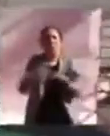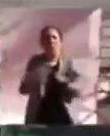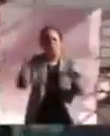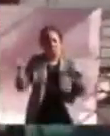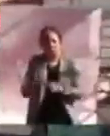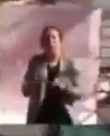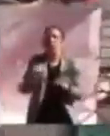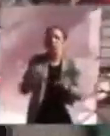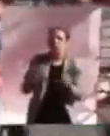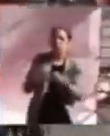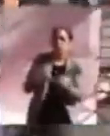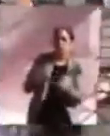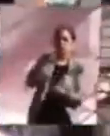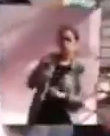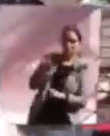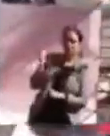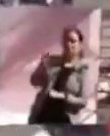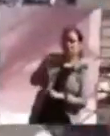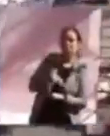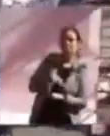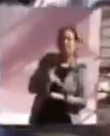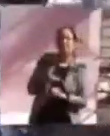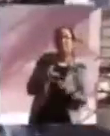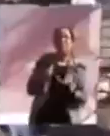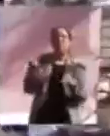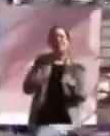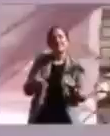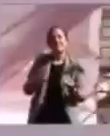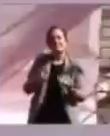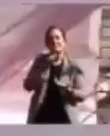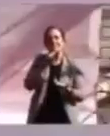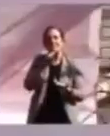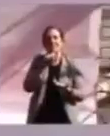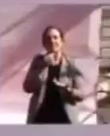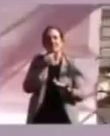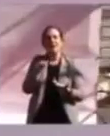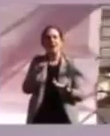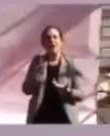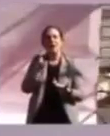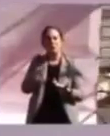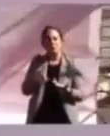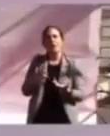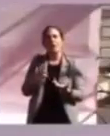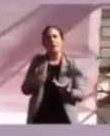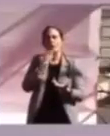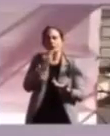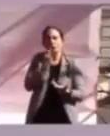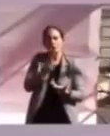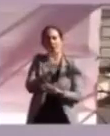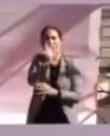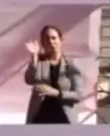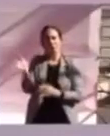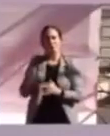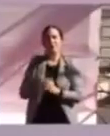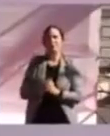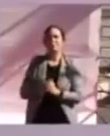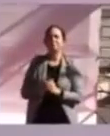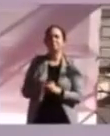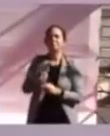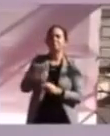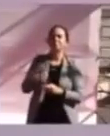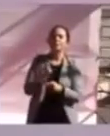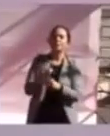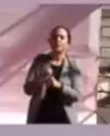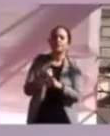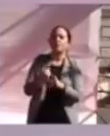per dover vivere è questo allora vuol dire anche a fermare un altro punto noi dobbiamo costruire creare